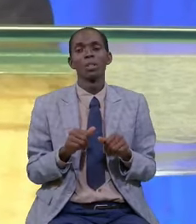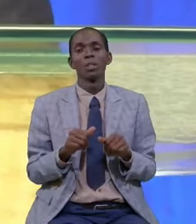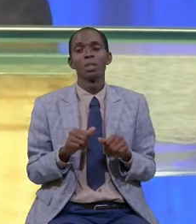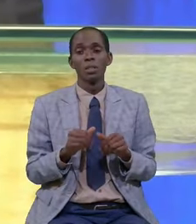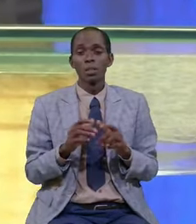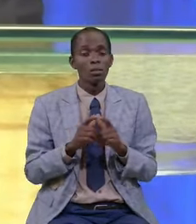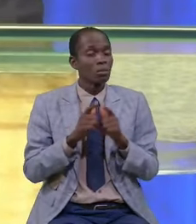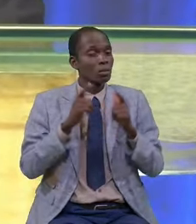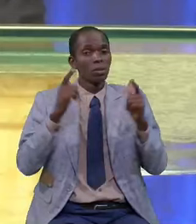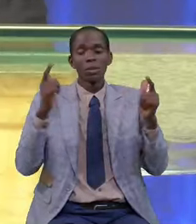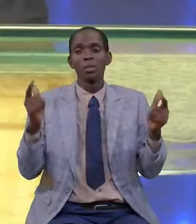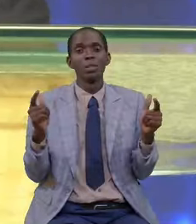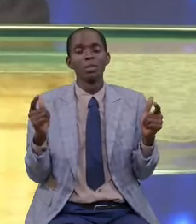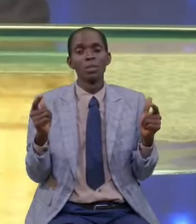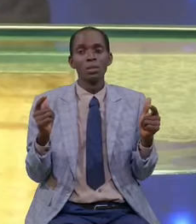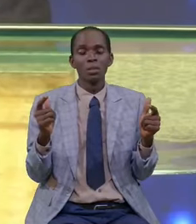spectaculaires.